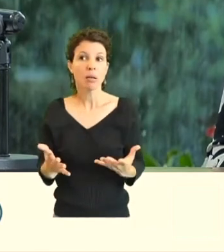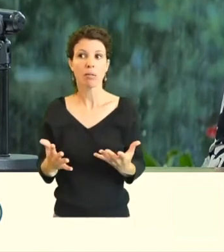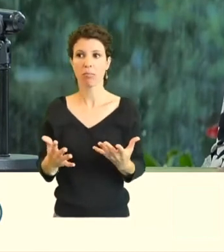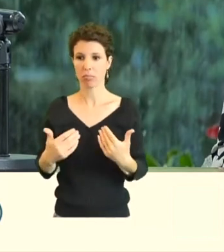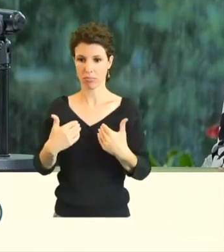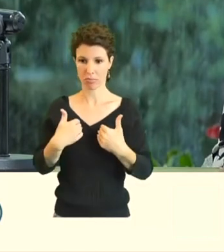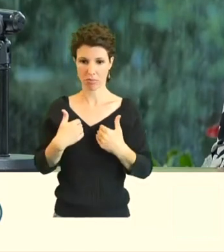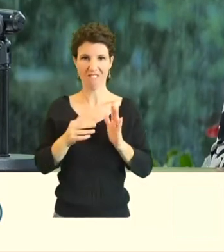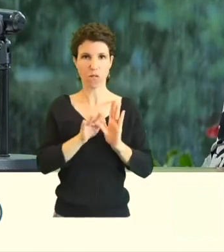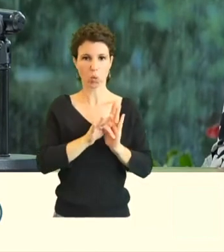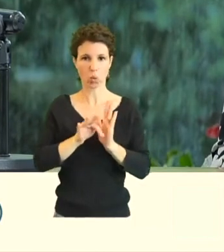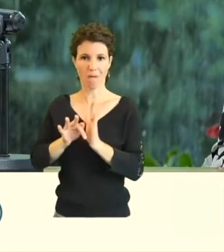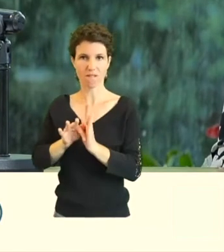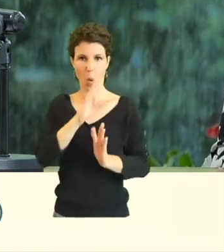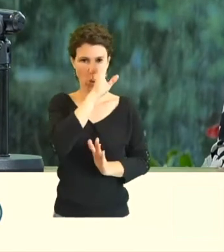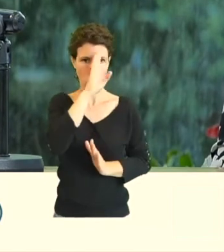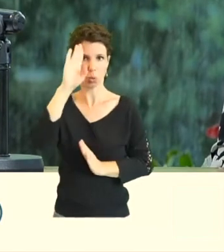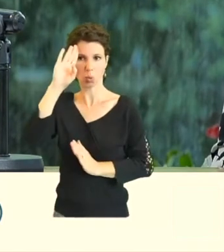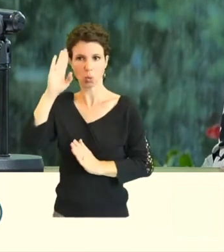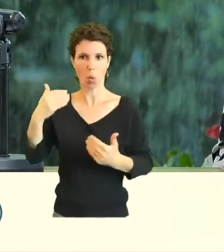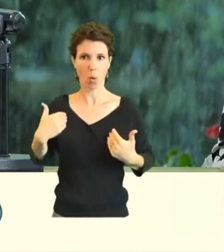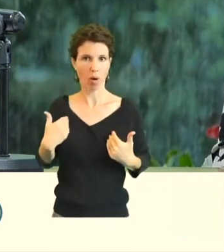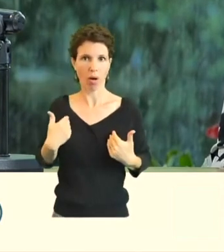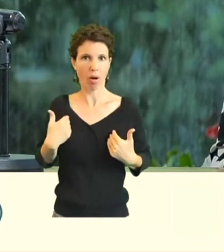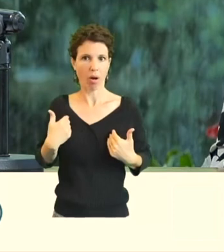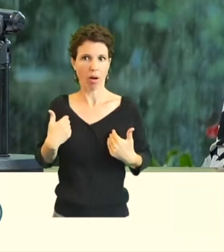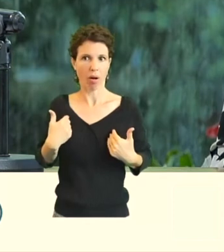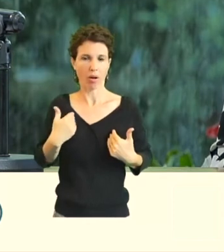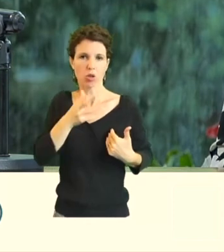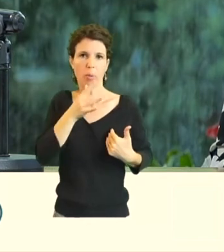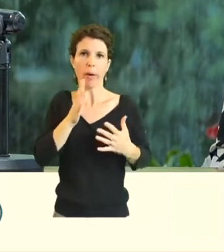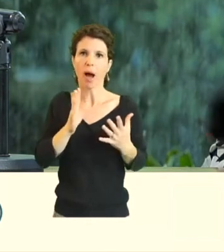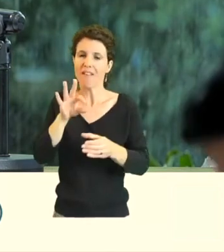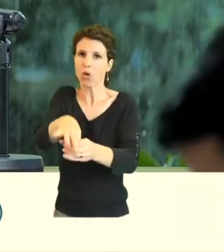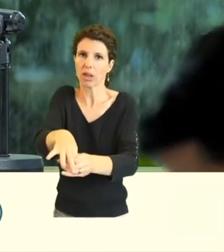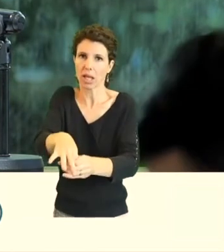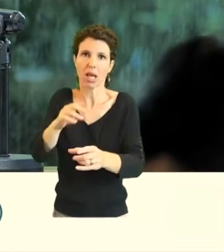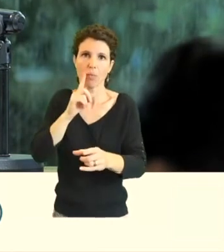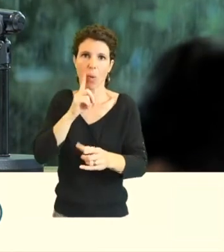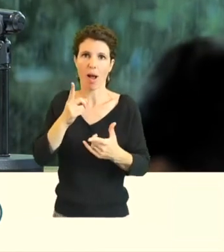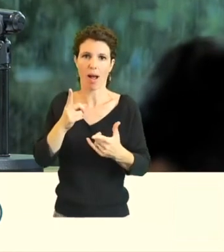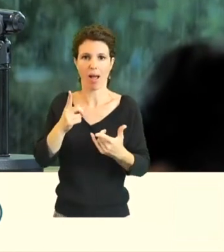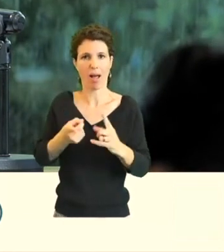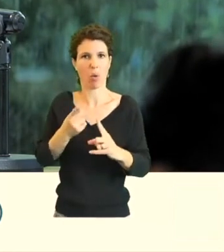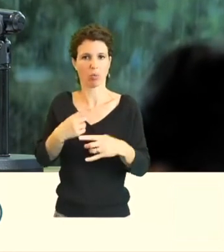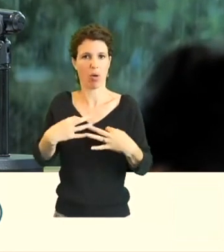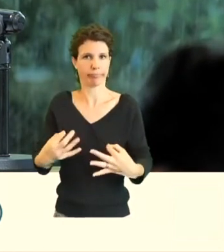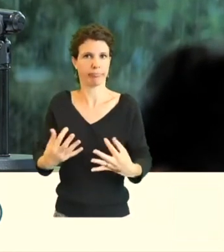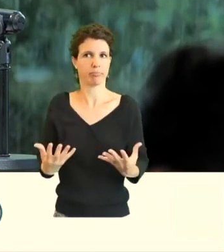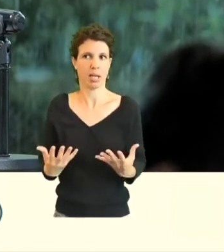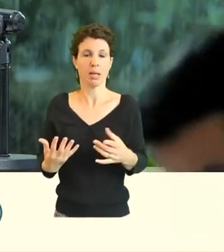fonctions, ce qui d'ailleurs m'entraînera à ne pas voter le rapport, pour qu'il n'y ait pas de conflit d'intérêt, nous sommes quand même très éloignés